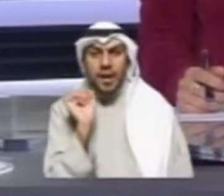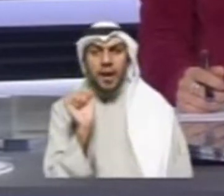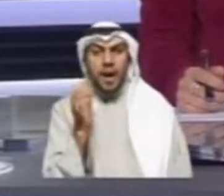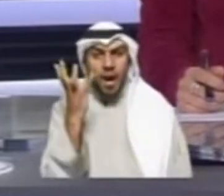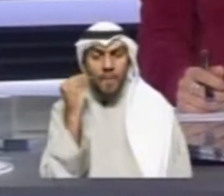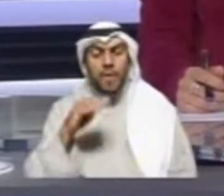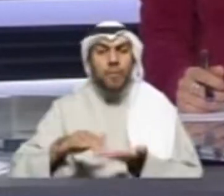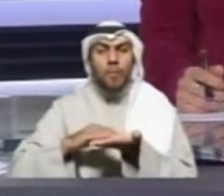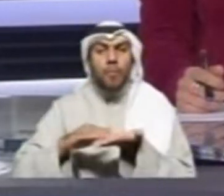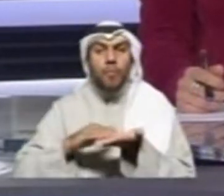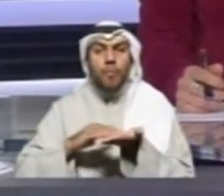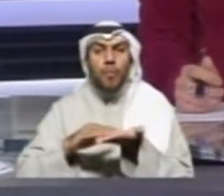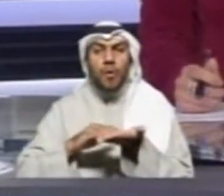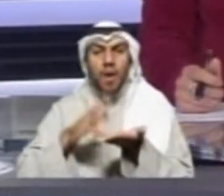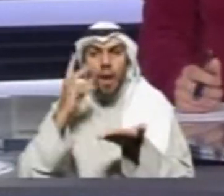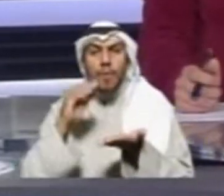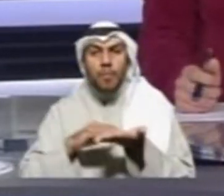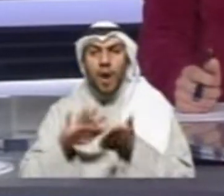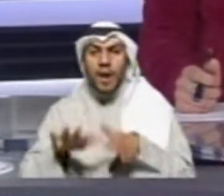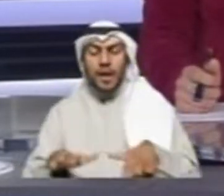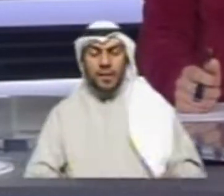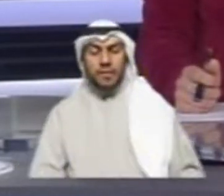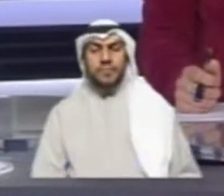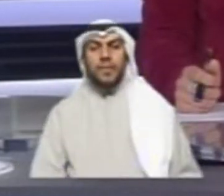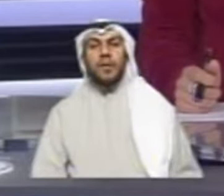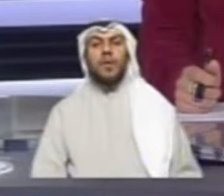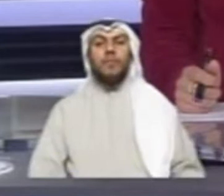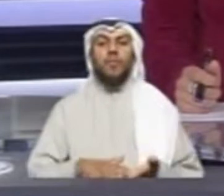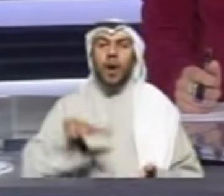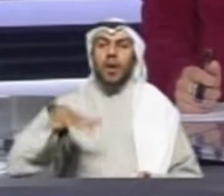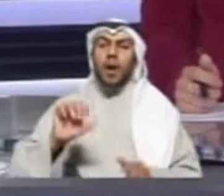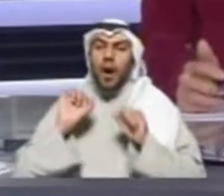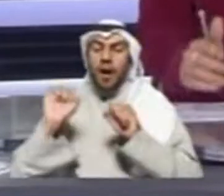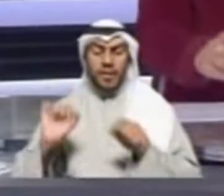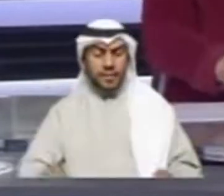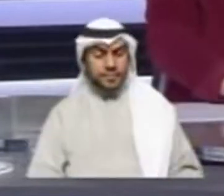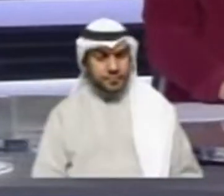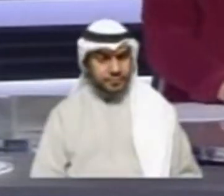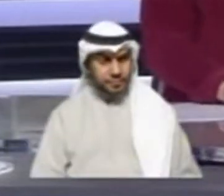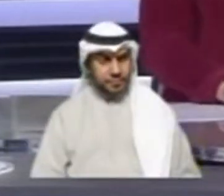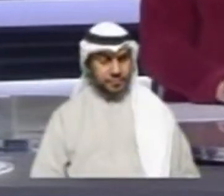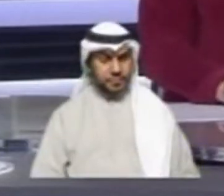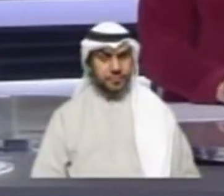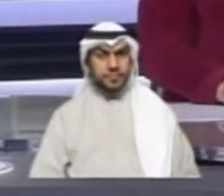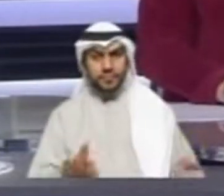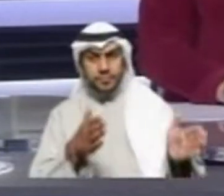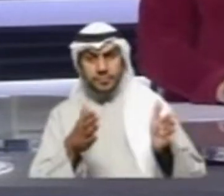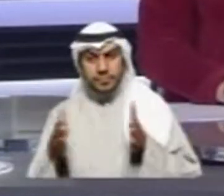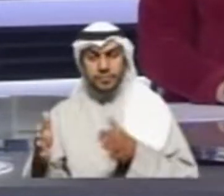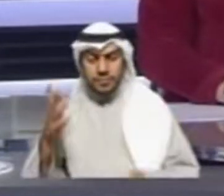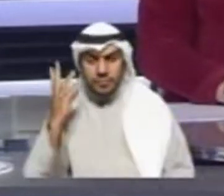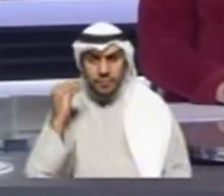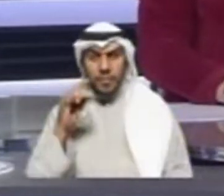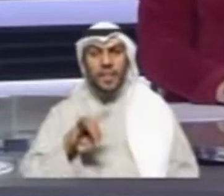موقع دائم في منطقة بوفطيرة الحرفية. هذا وأعاد المجلس البلدي طلب الإدارة العامة للطيران المدني بتخصيص